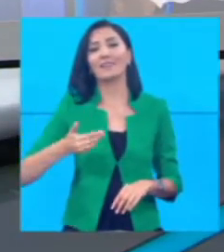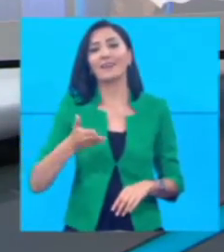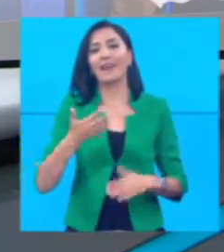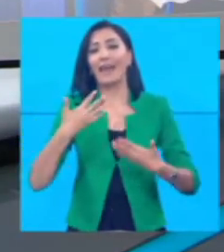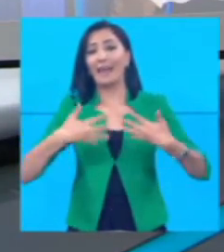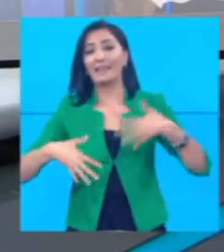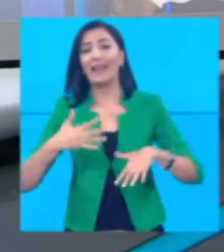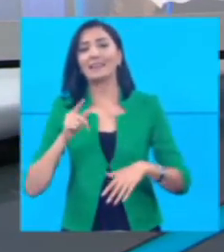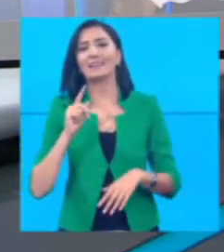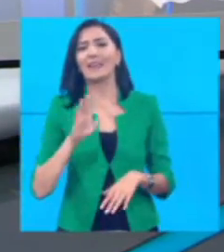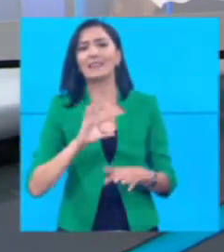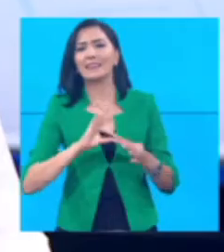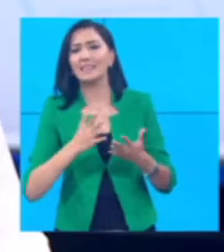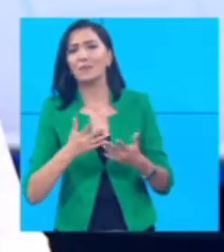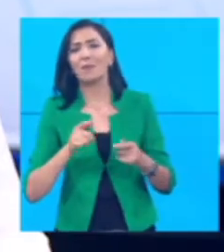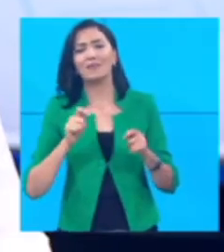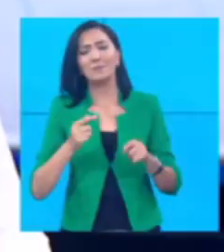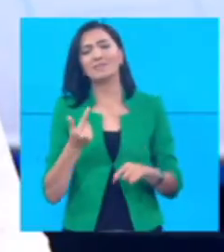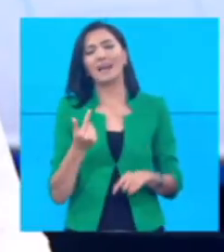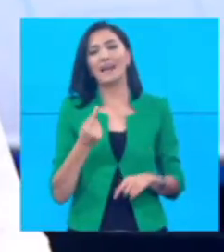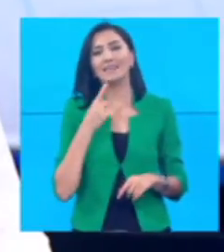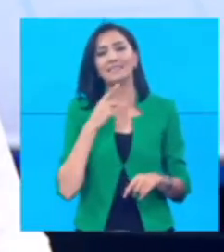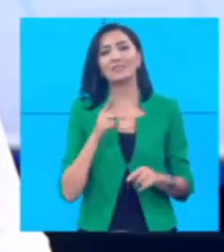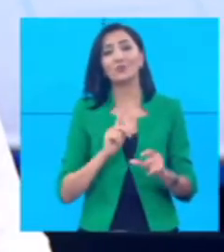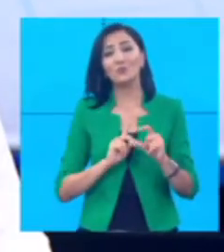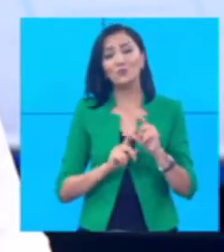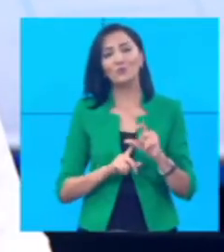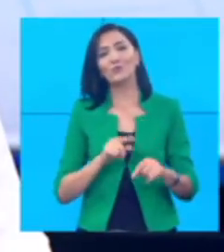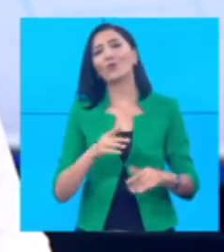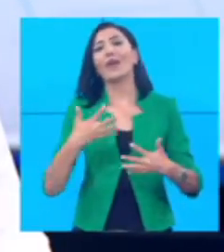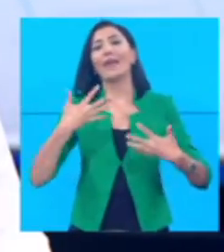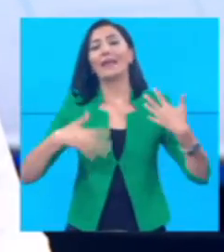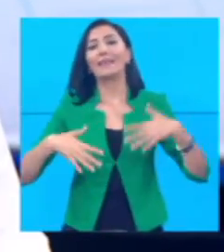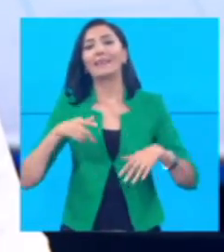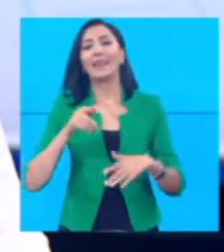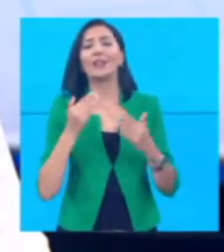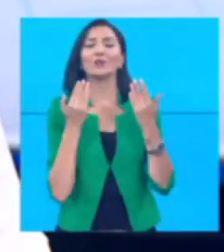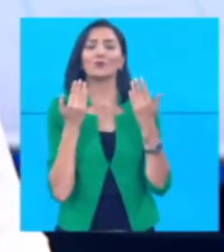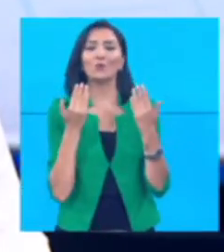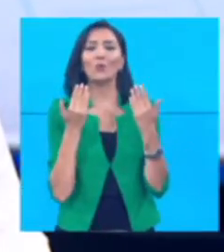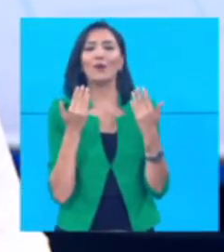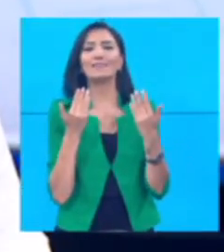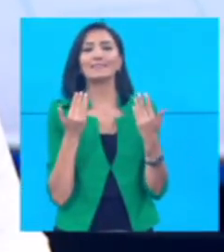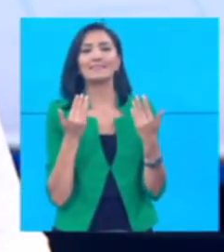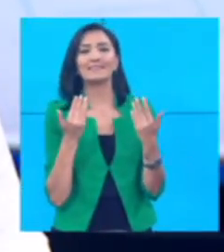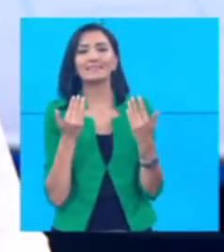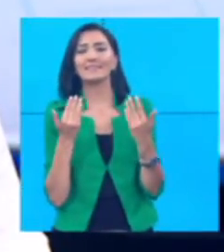hakikaten engellilere ne zaman ne yapsa azdır. Çünkü engellilerin